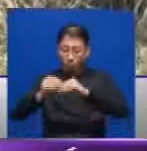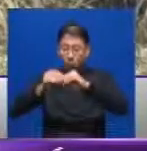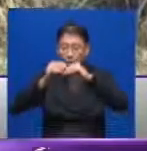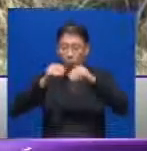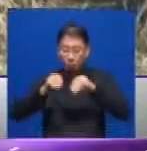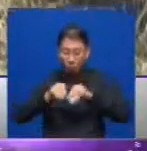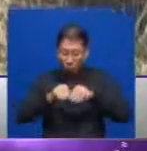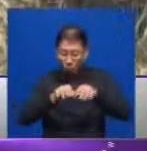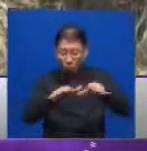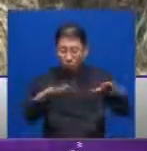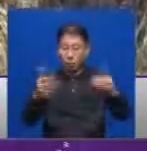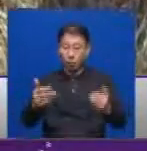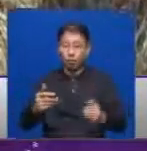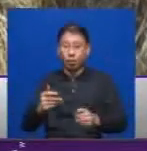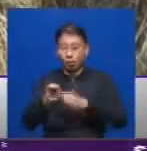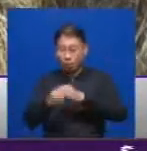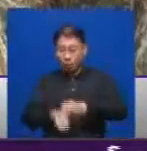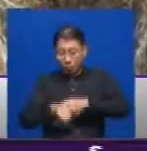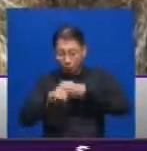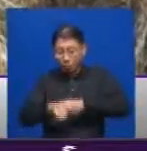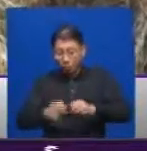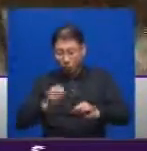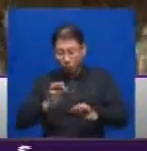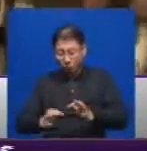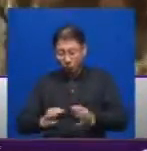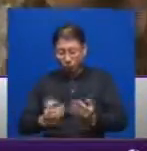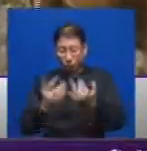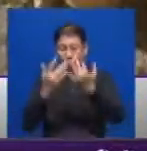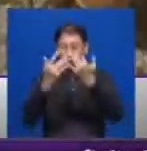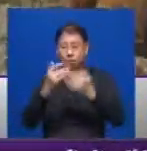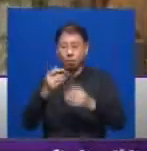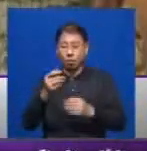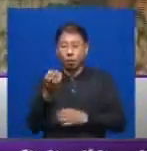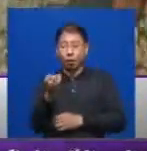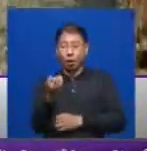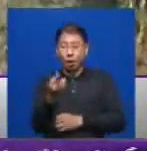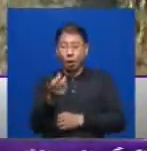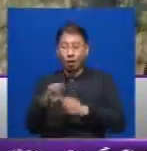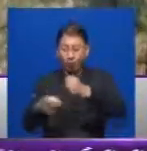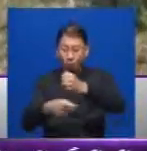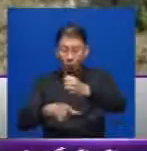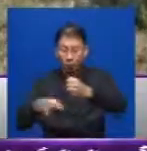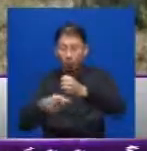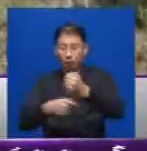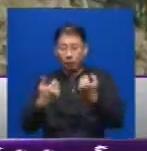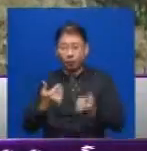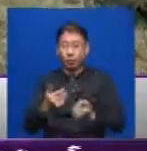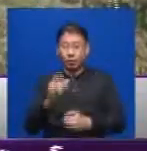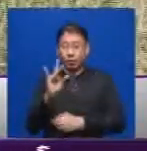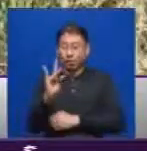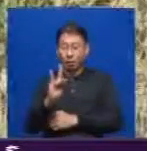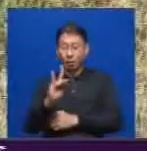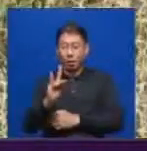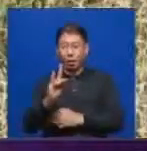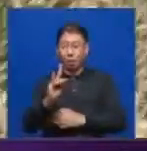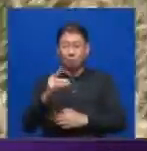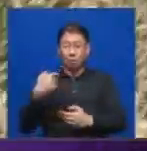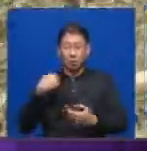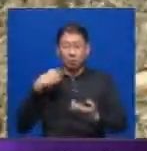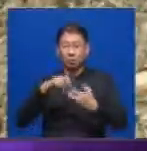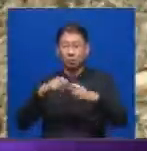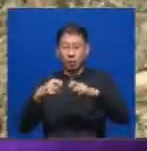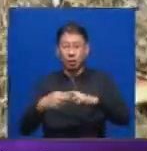ประกอบกับเกษตรกรจุดไฟเผาต่อสั่งข้าวส่งผลให้สัตว์เลี้ยงของเกษตรกรบ้านหนองไผ่น้อยตำบลชุมเห็ด